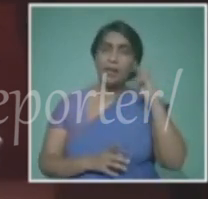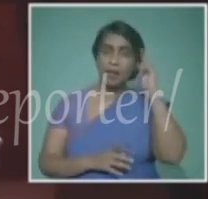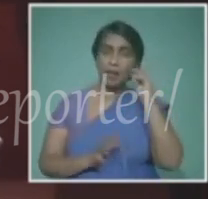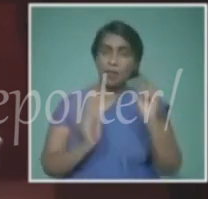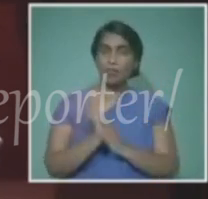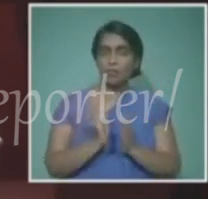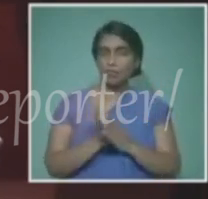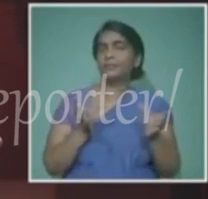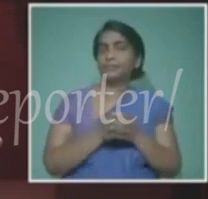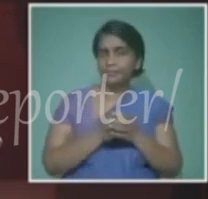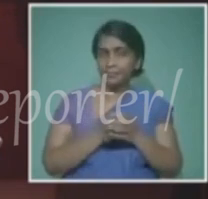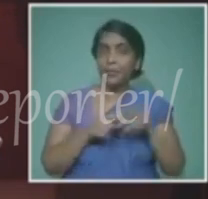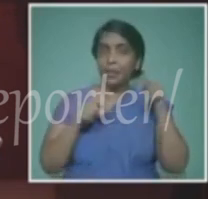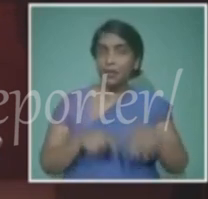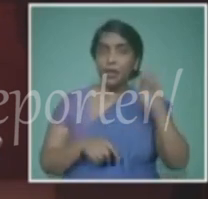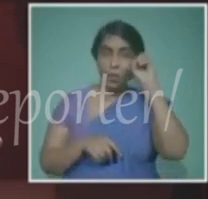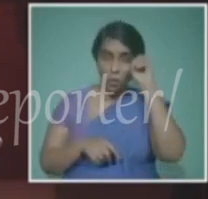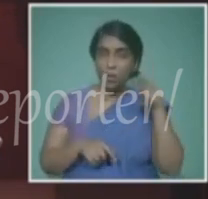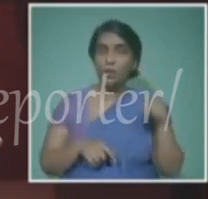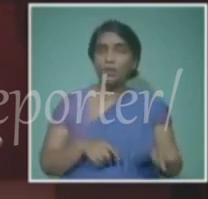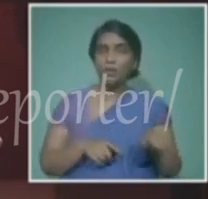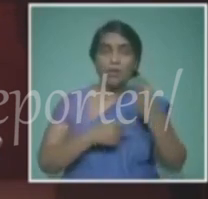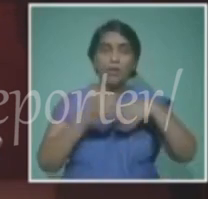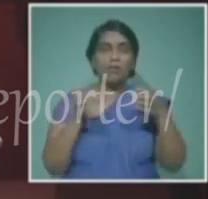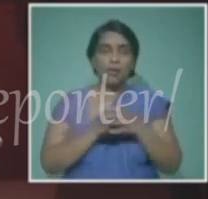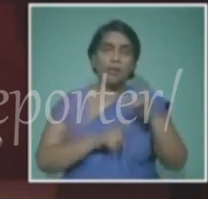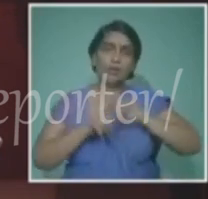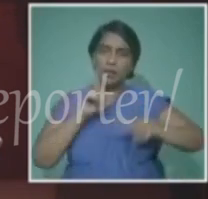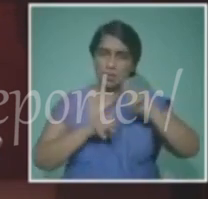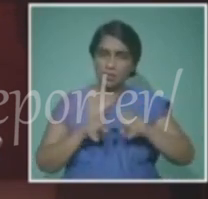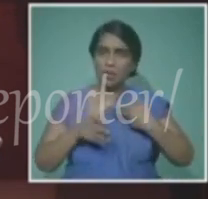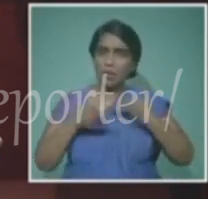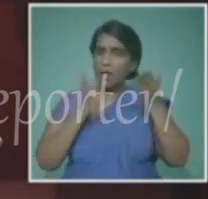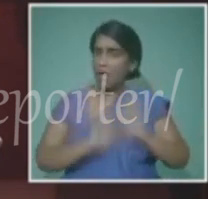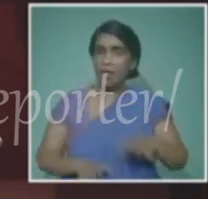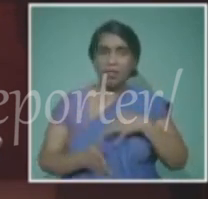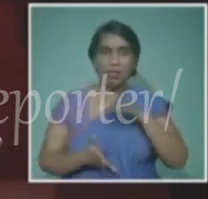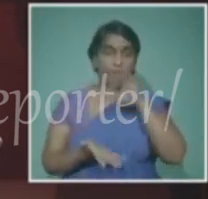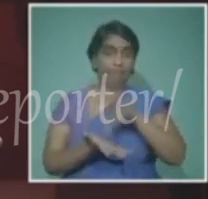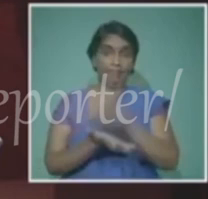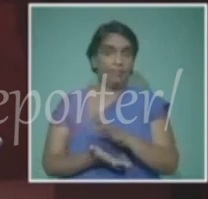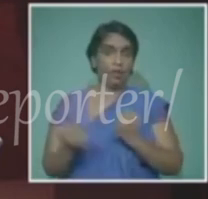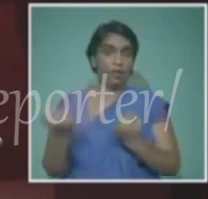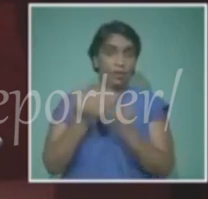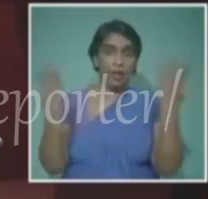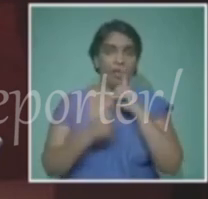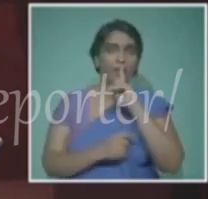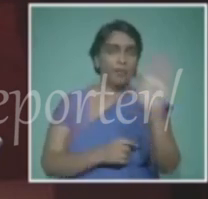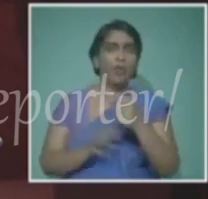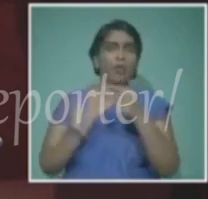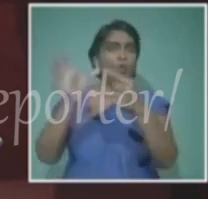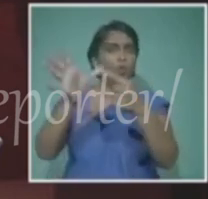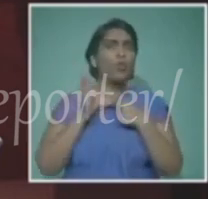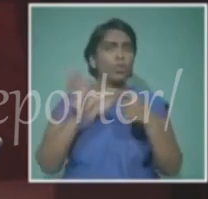කමිටුව තිබුණා. අද උදේ අපේ කණ්ඩායම් රැස්වීම තිබුණා. අවසන් තීන්දුවකට අපි ආවේ නැහැ. ඔබතුමාගෙන් පිළිතුරු